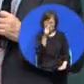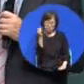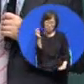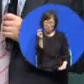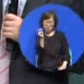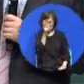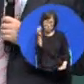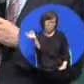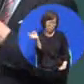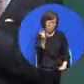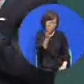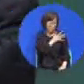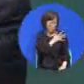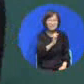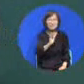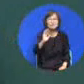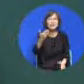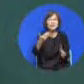그리고 집에만